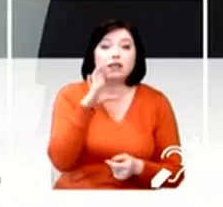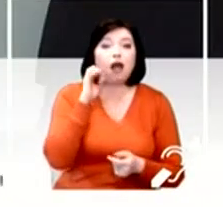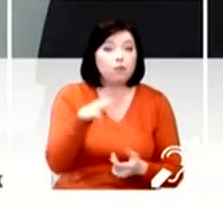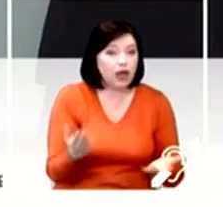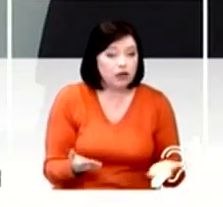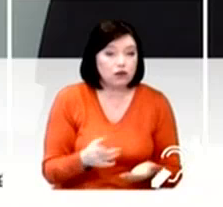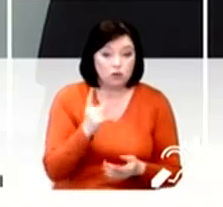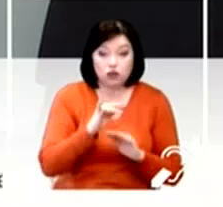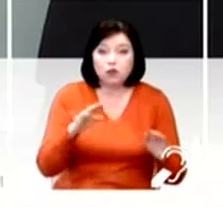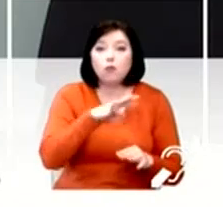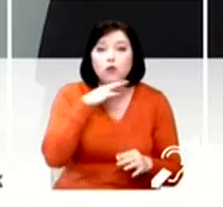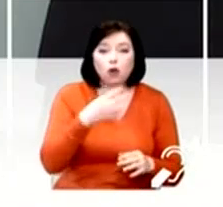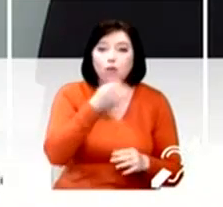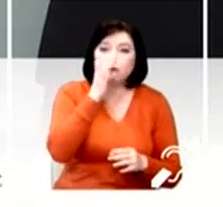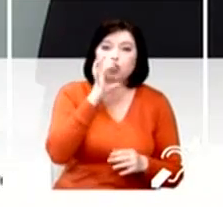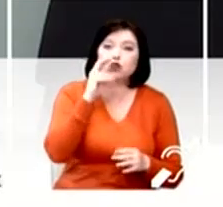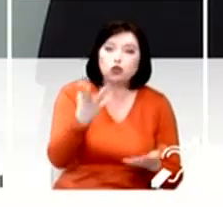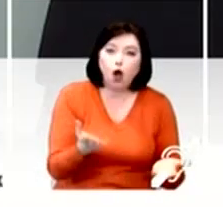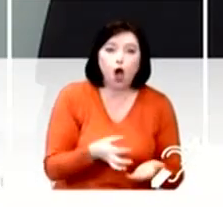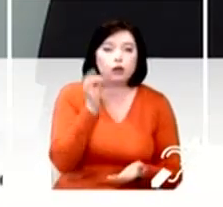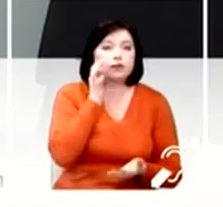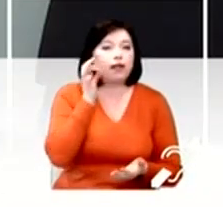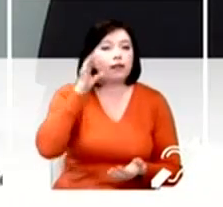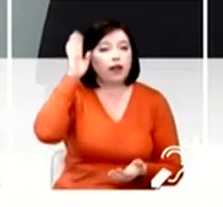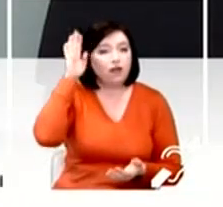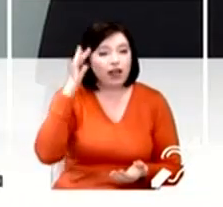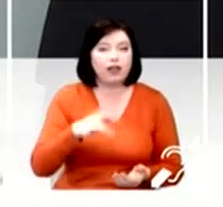noștri beau multe sucuri, beau